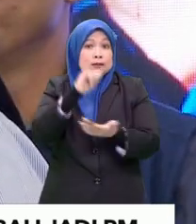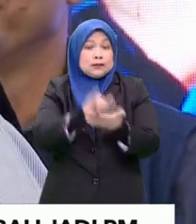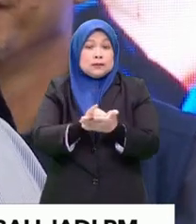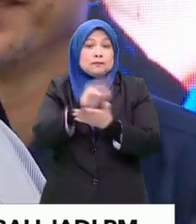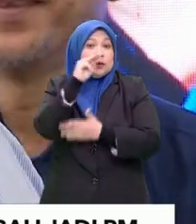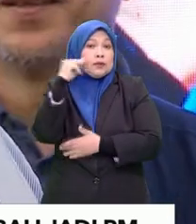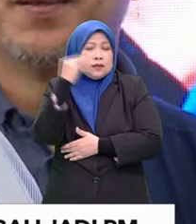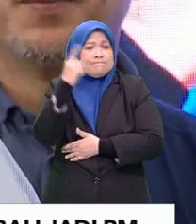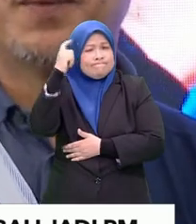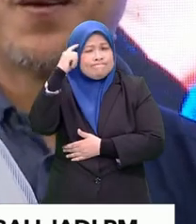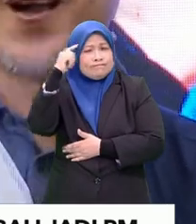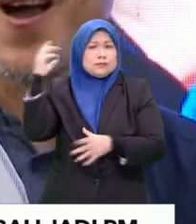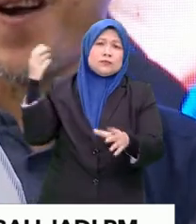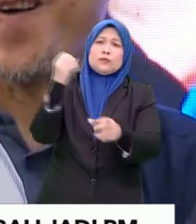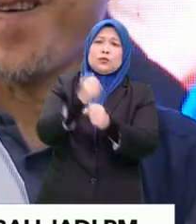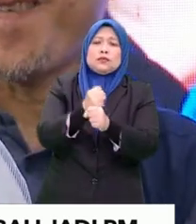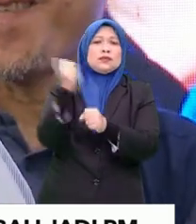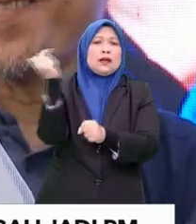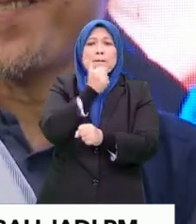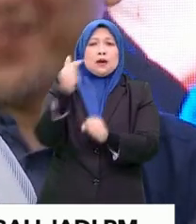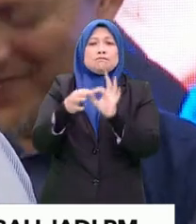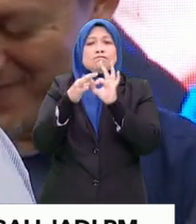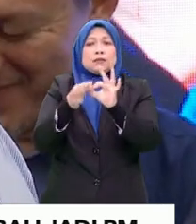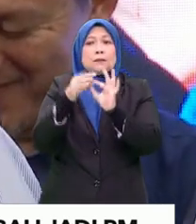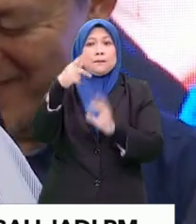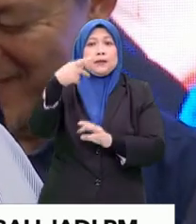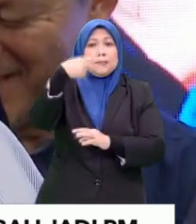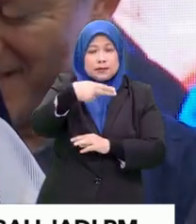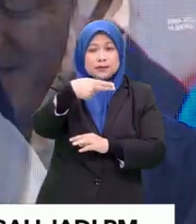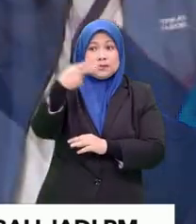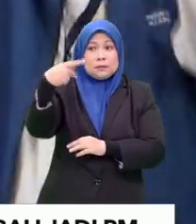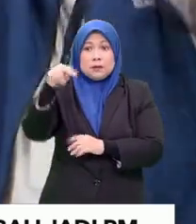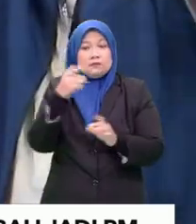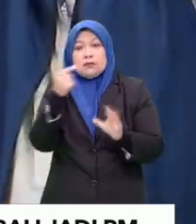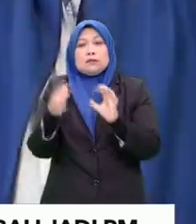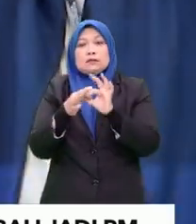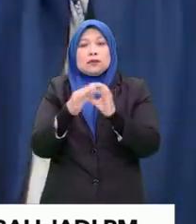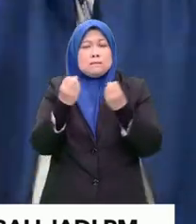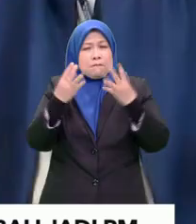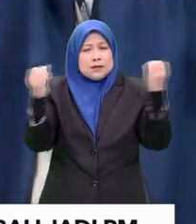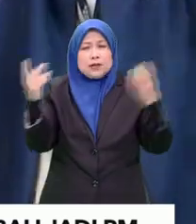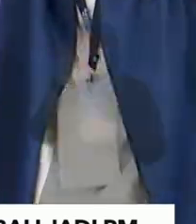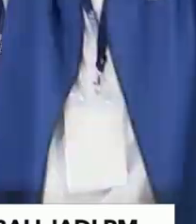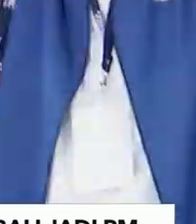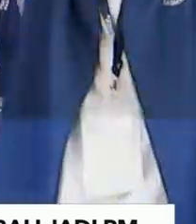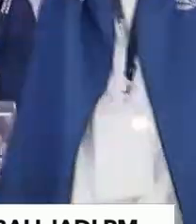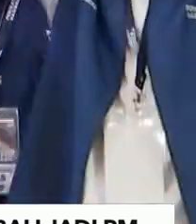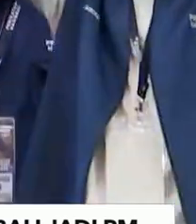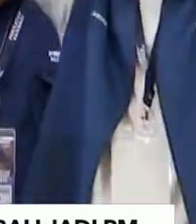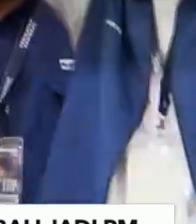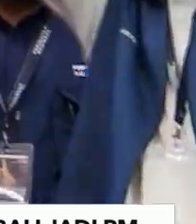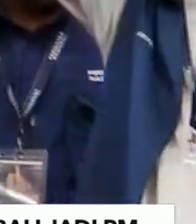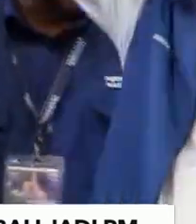Muhidin menegaskan pendirian PN untuk tidak bekerjasama dengan paketan harapan yang memperoleh krusi terbanyak 82